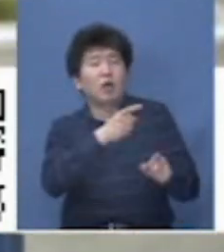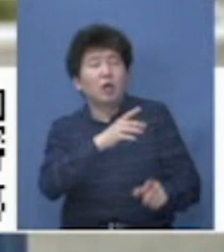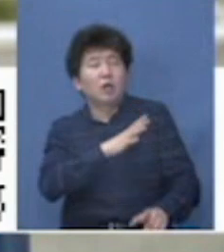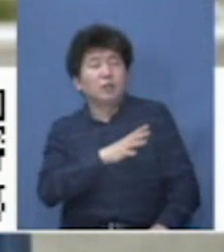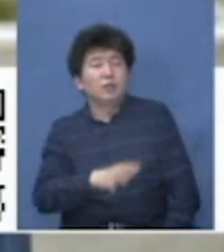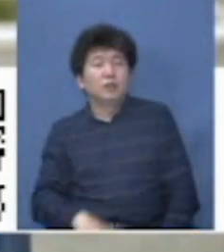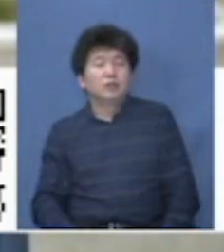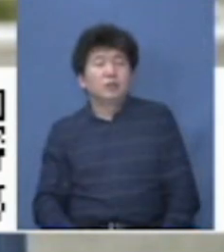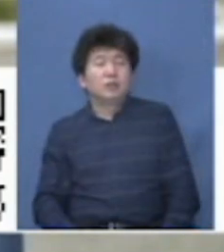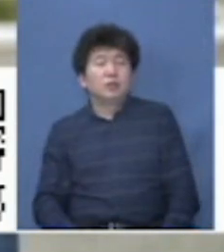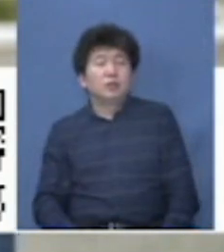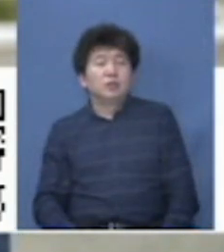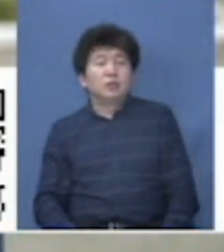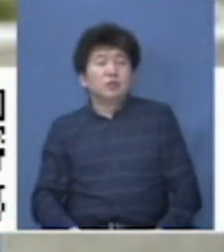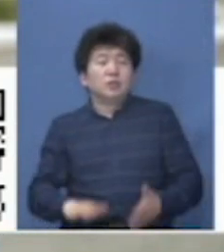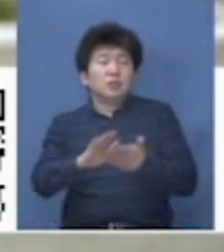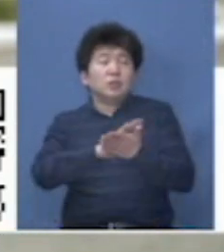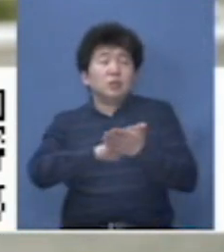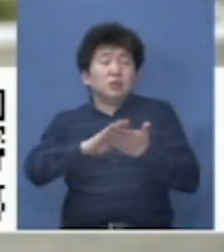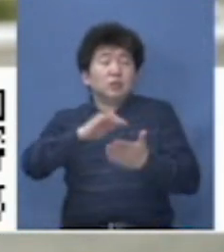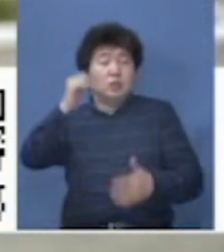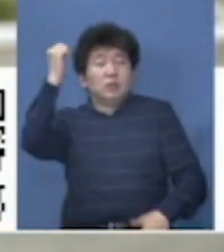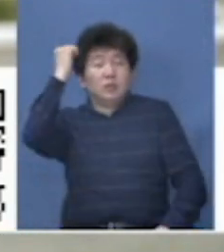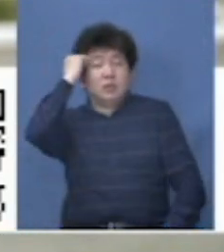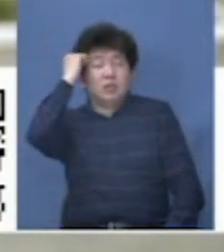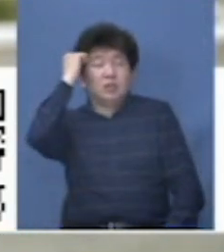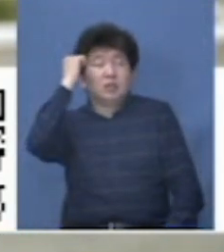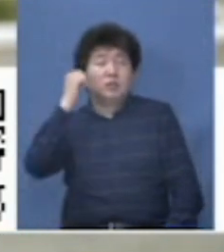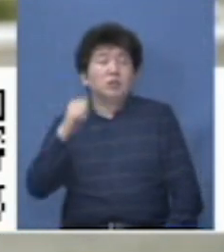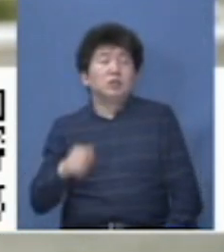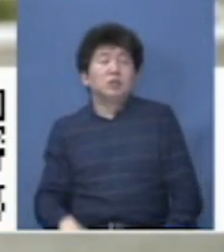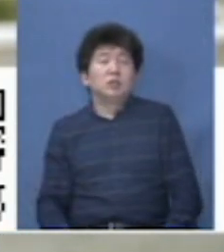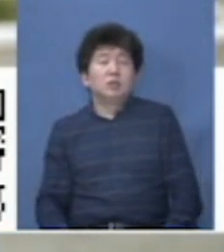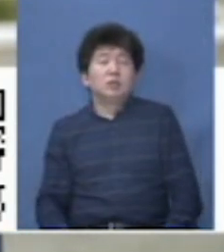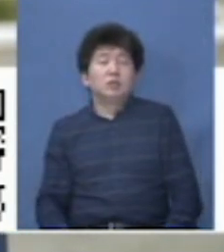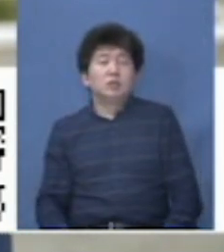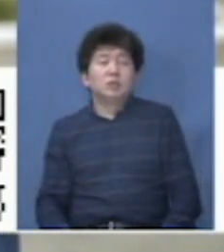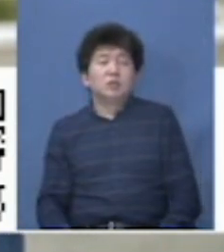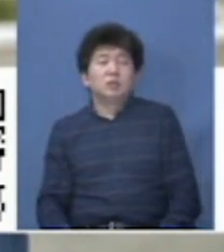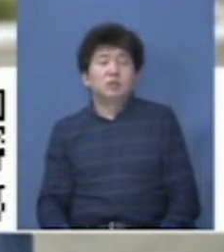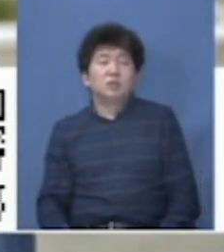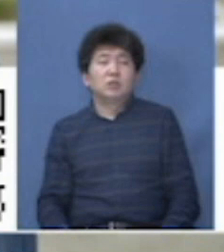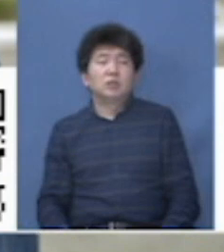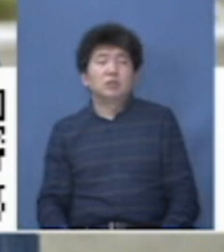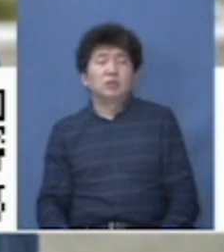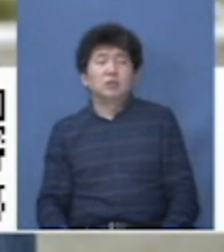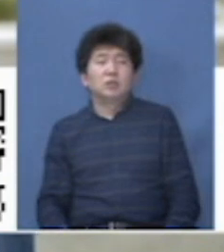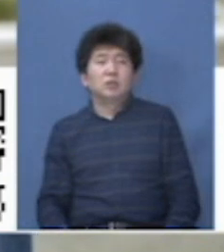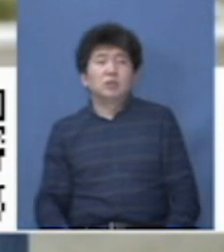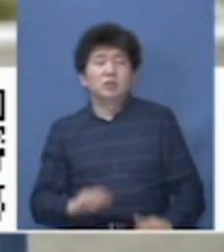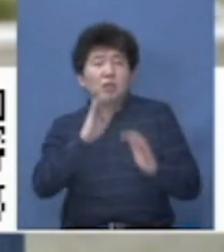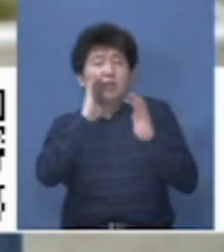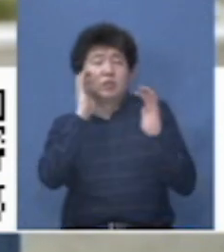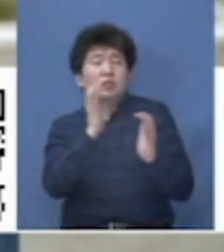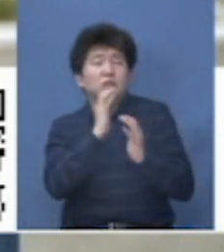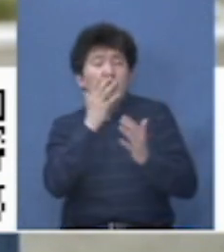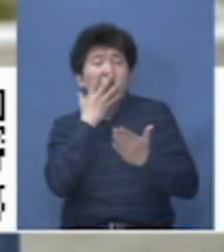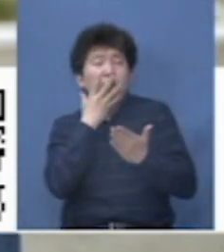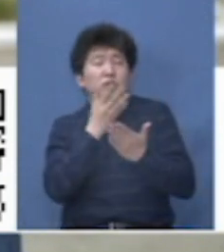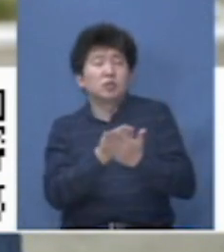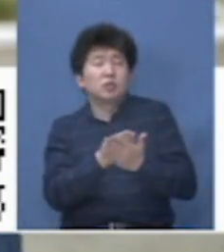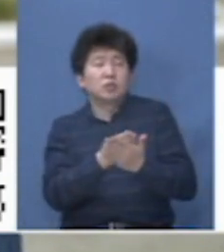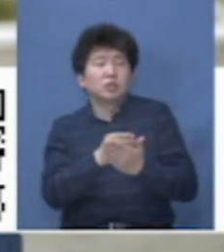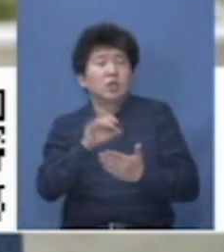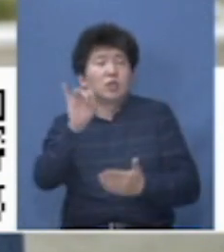Мы очищаем территорию памятника ветеранам войны в поселке Глубокое. Цель этой экологической акции – сохранить наши исторические